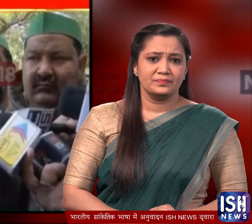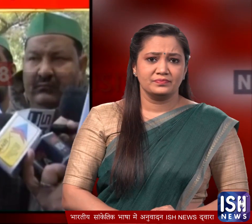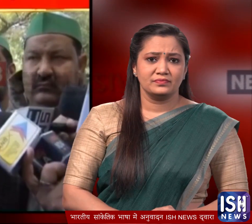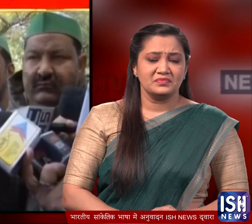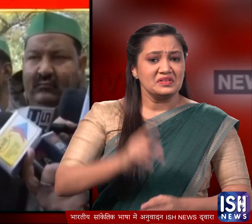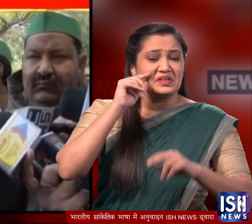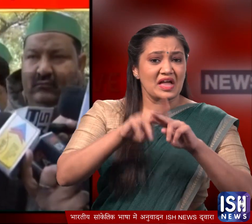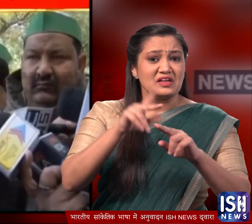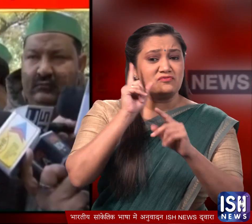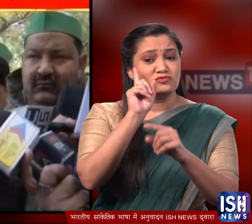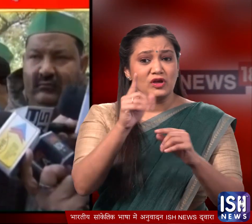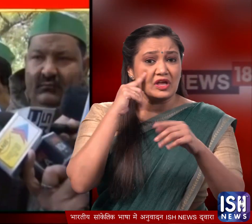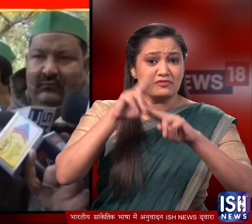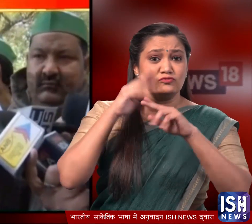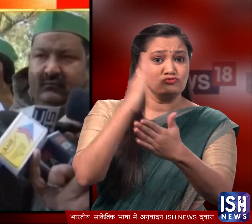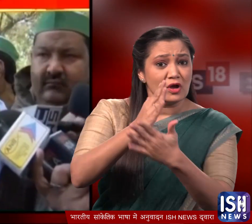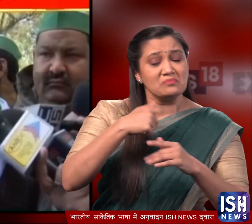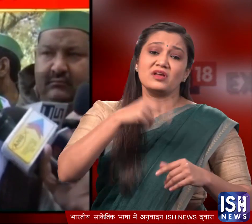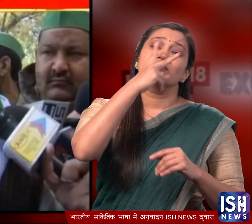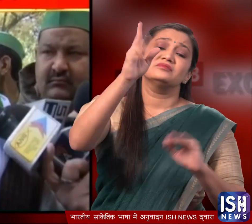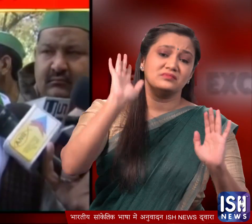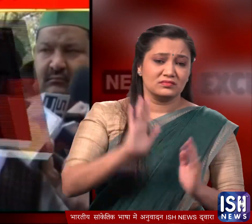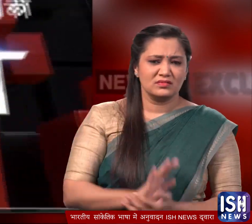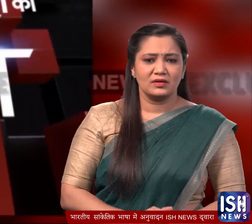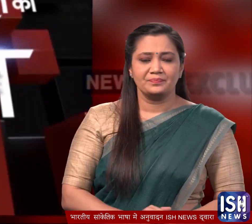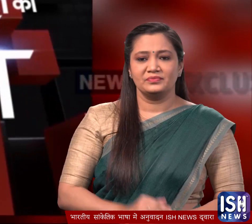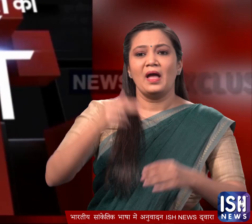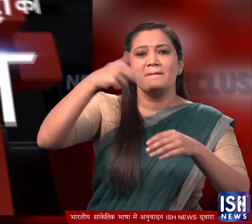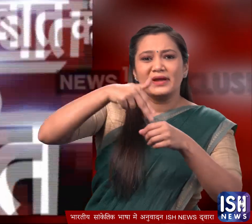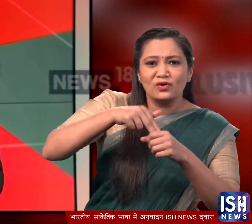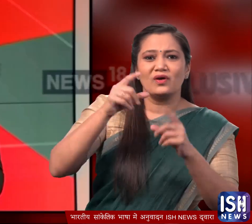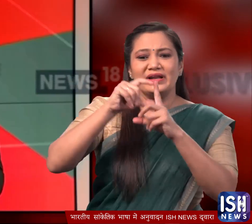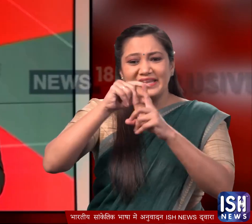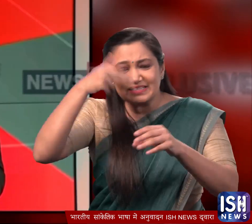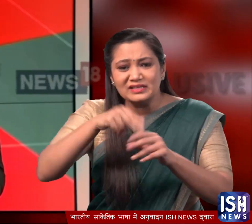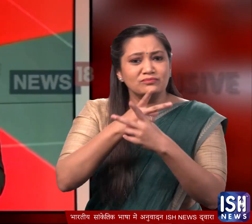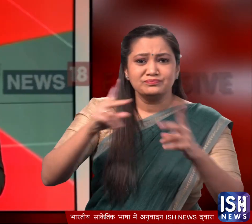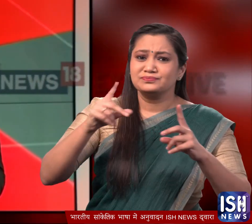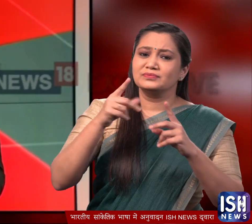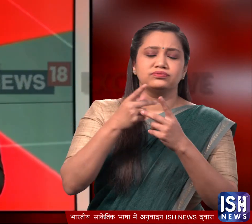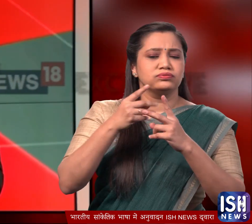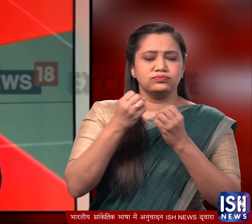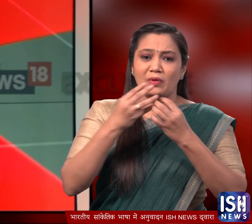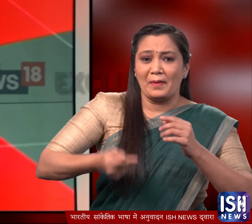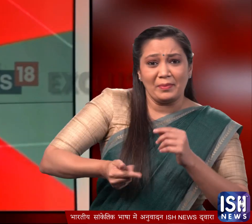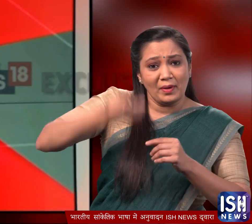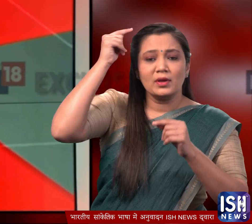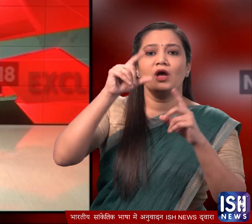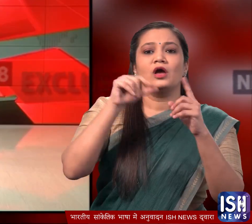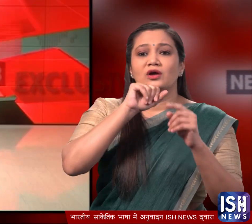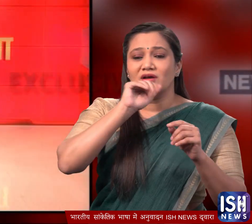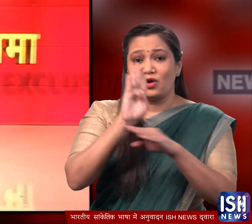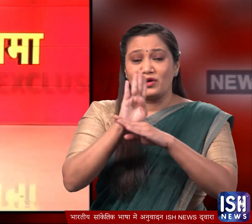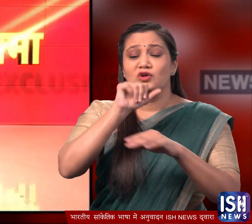को रोकेगा उसके बक्कल तार दिए जाएंगे अगर ट्रैक्टर को रोका किसी ने। पेट्रोल और डीजल की बढ़ी हुई कीमतों के खिलाफ दिल्ली में यूथ कांग्रेस